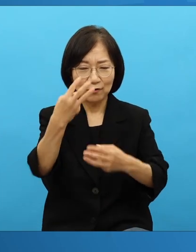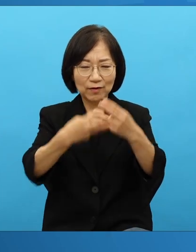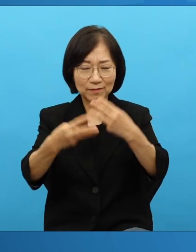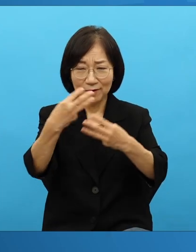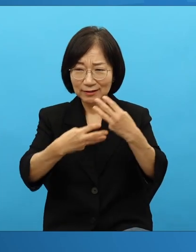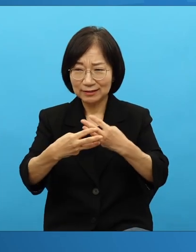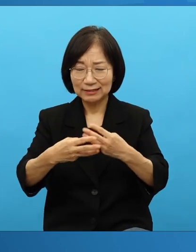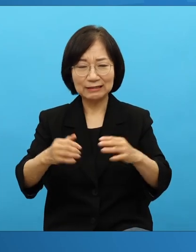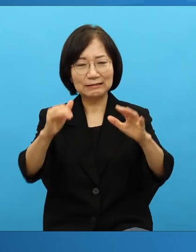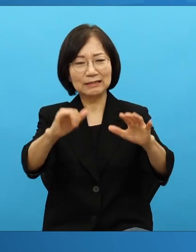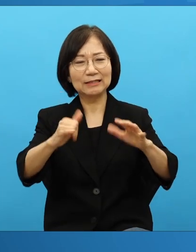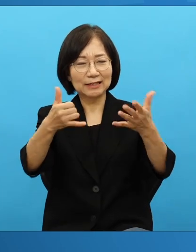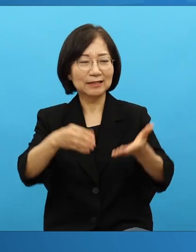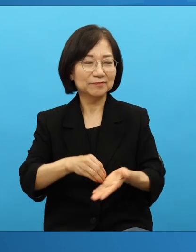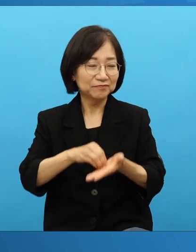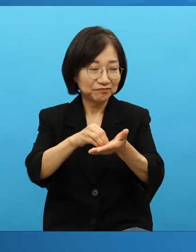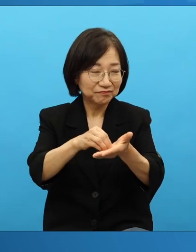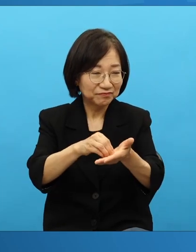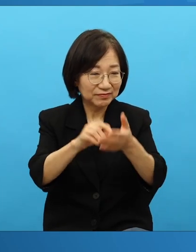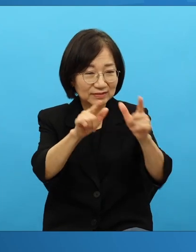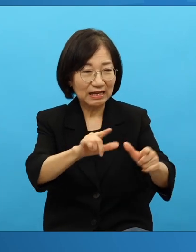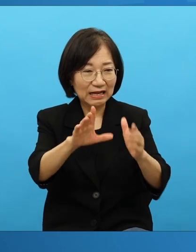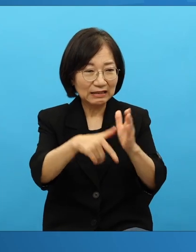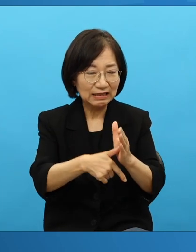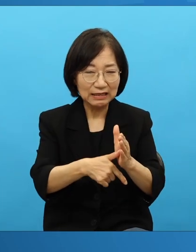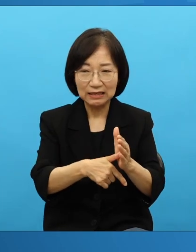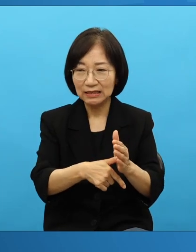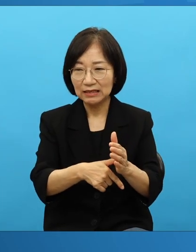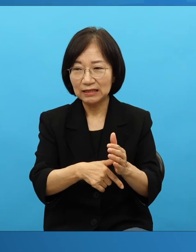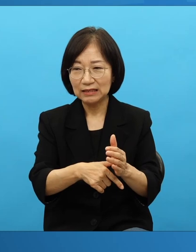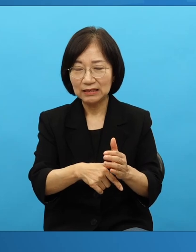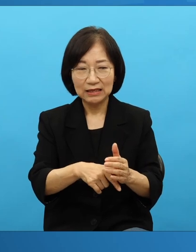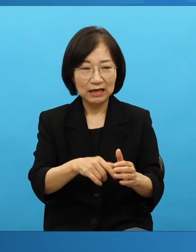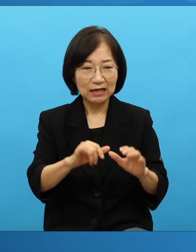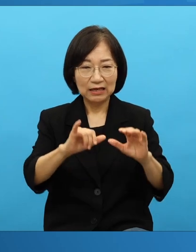너무 세상을 쳐다보다 보니까 불신앙이 생기잖아요.